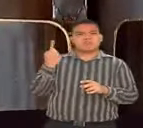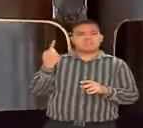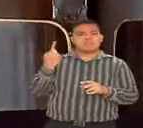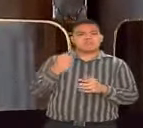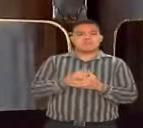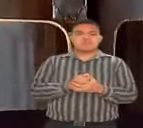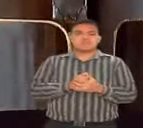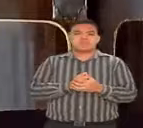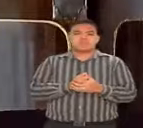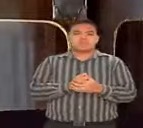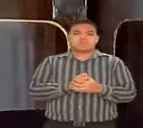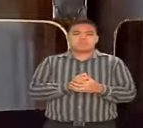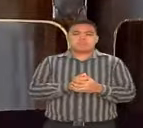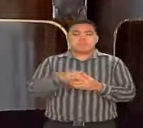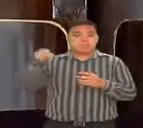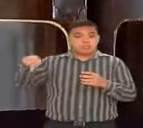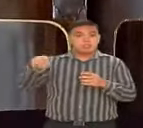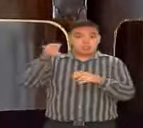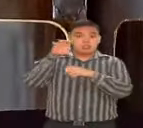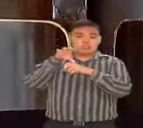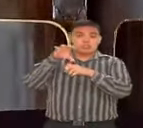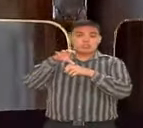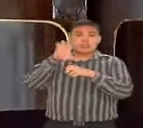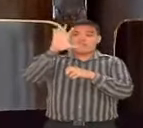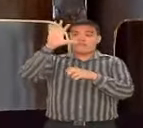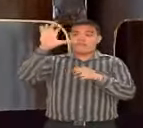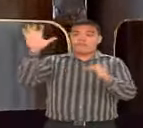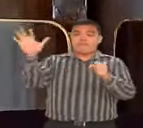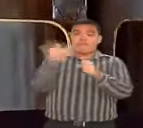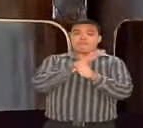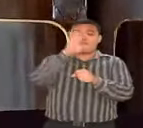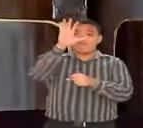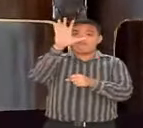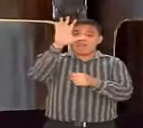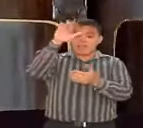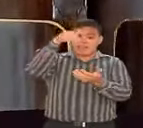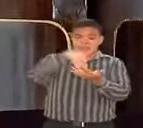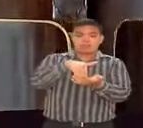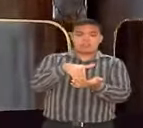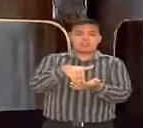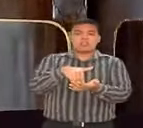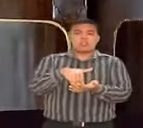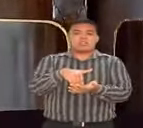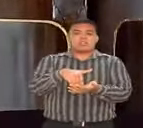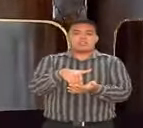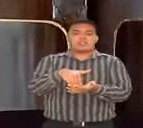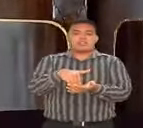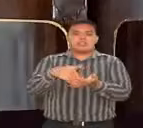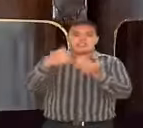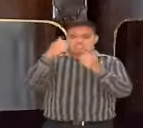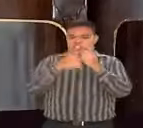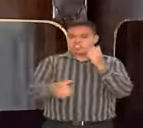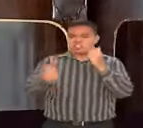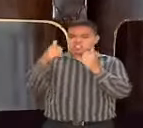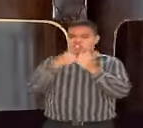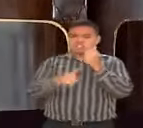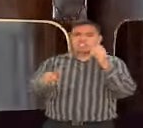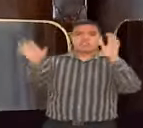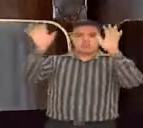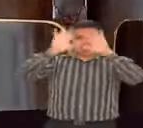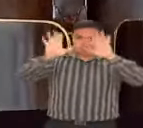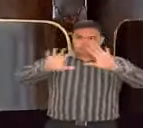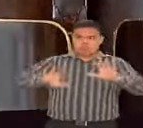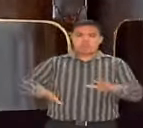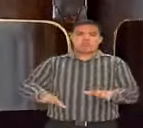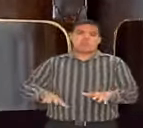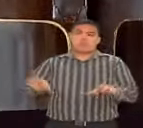370 ra. This auditorium can fill 5,000. Which on regular days, kung wala pa tong